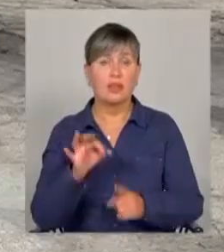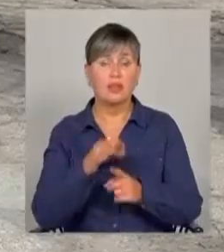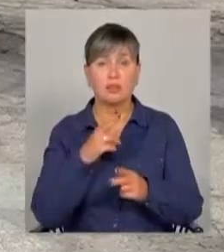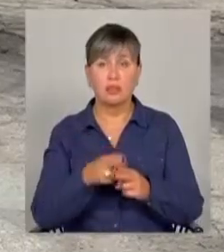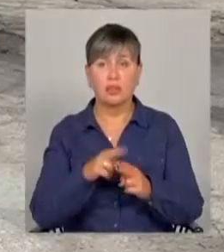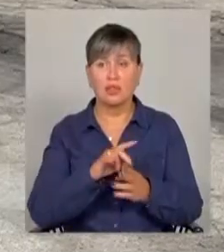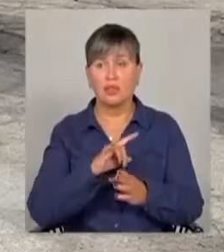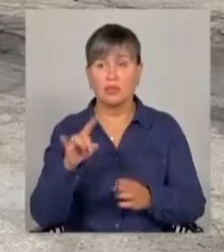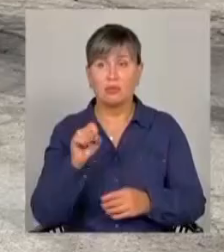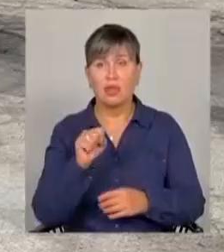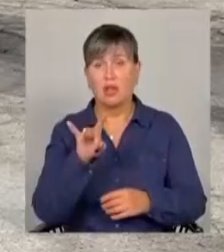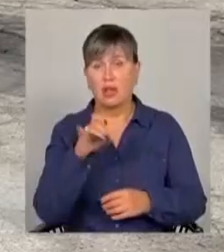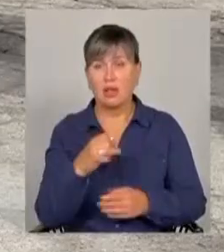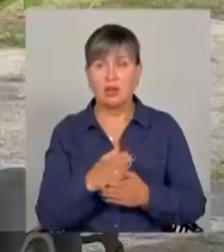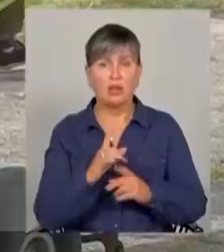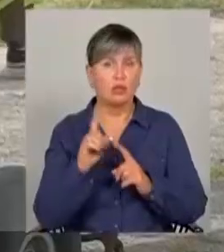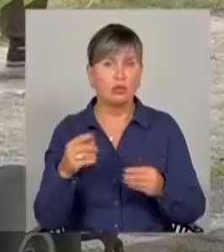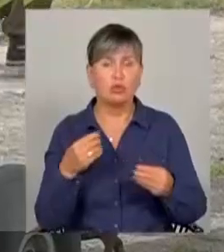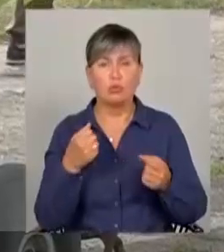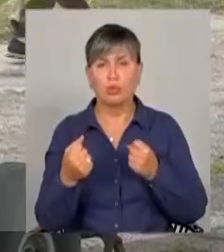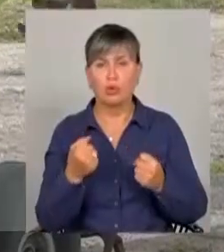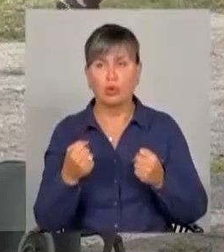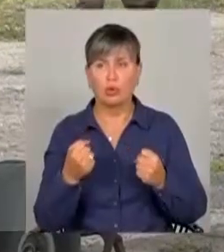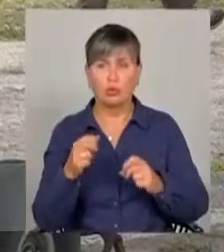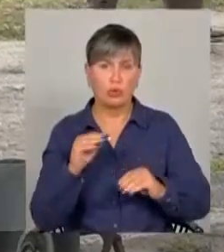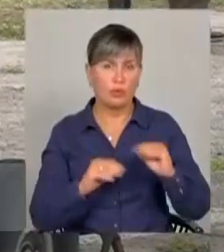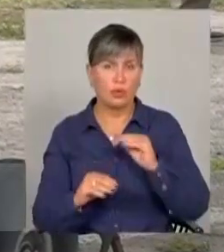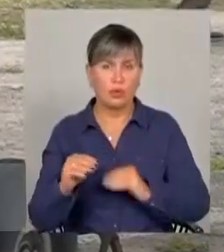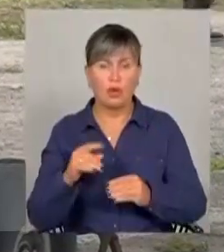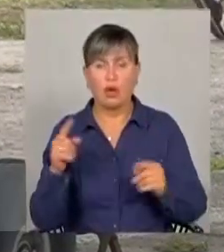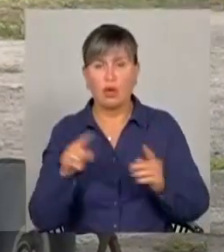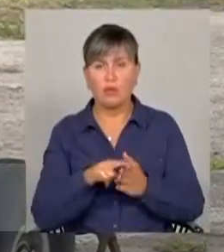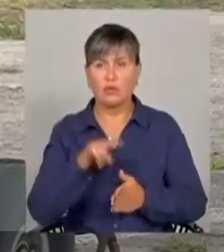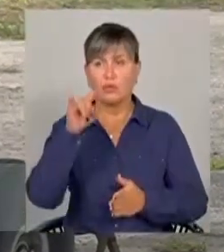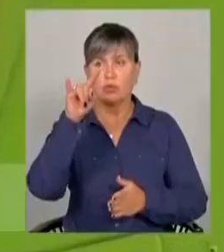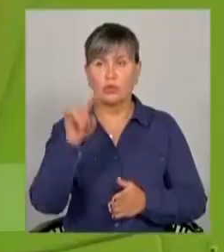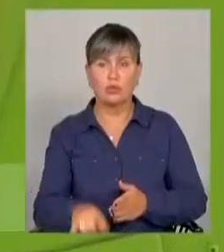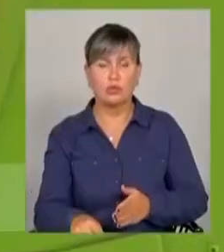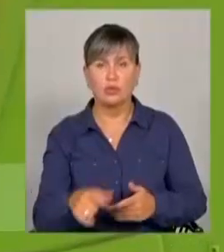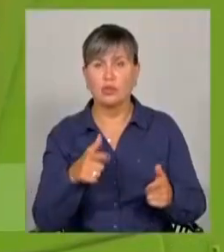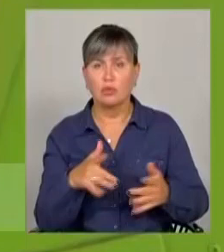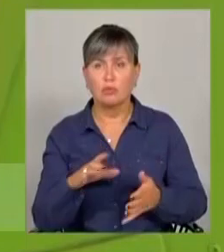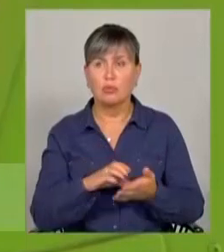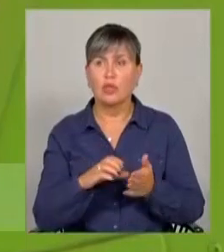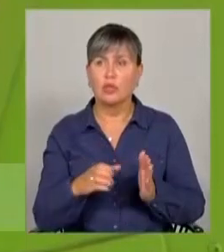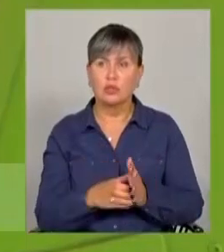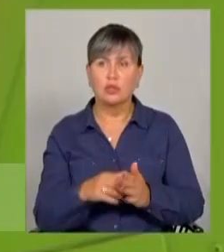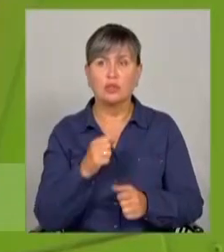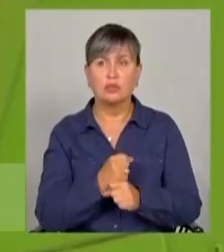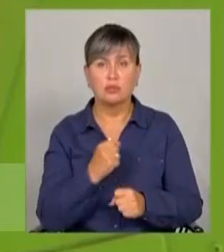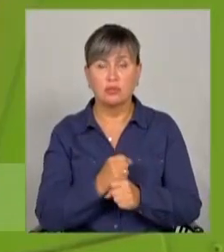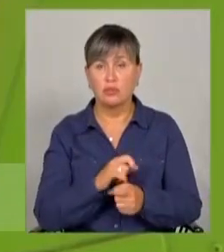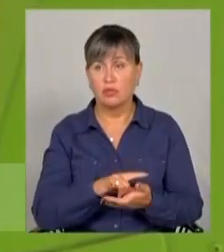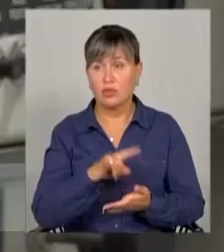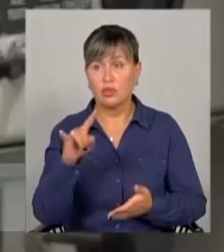Цельнометаллические самолеты «Арай» имеют особую прочную конструкцию, способность короткого взлета и посадки с грубых и неподготовленных площадок. Производители